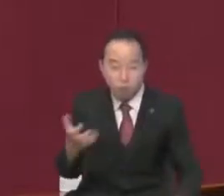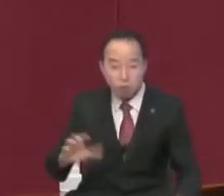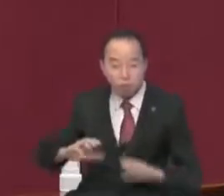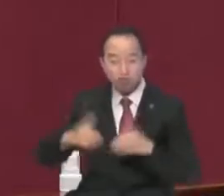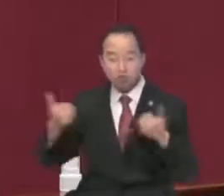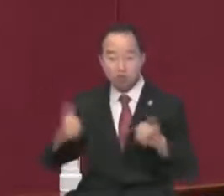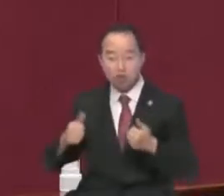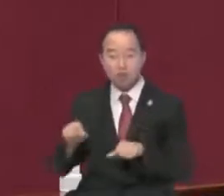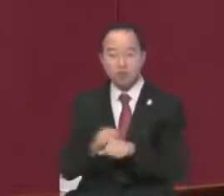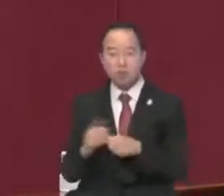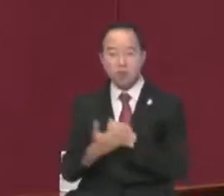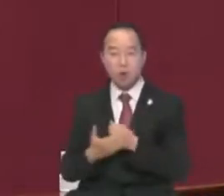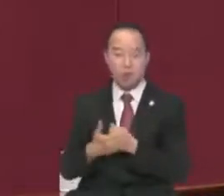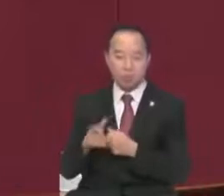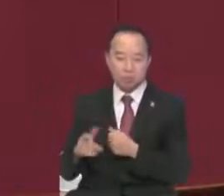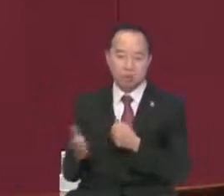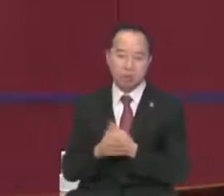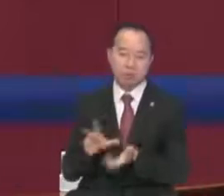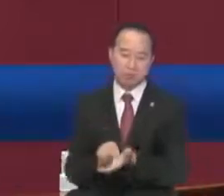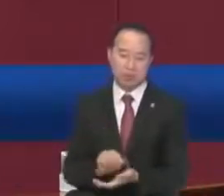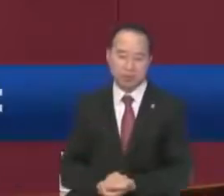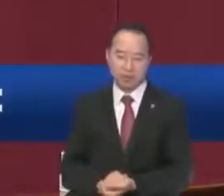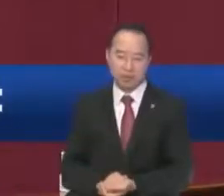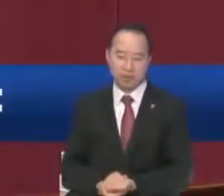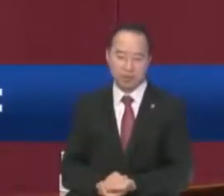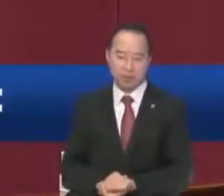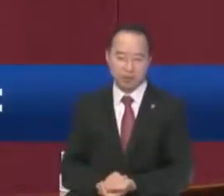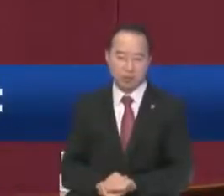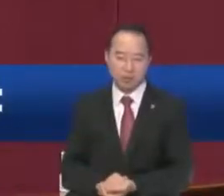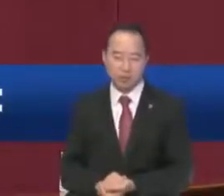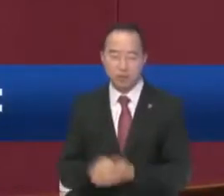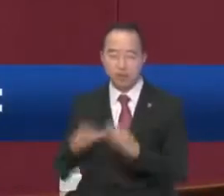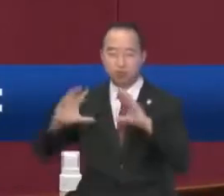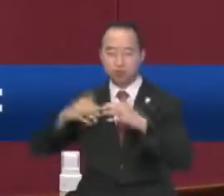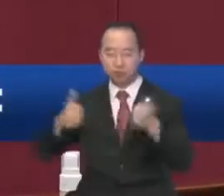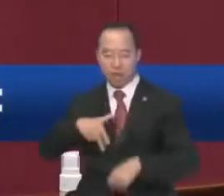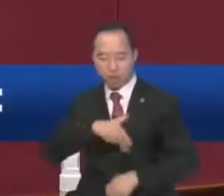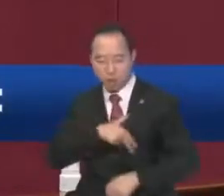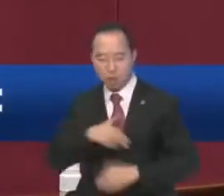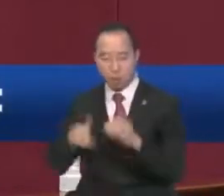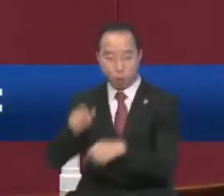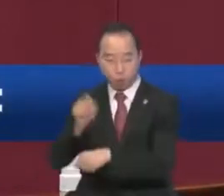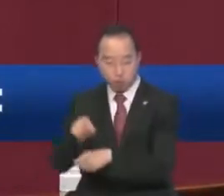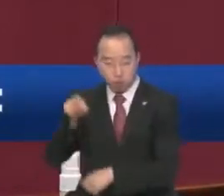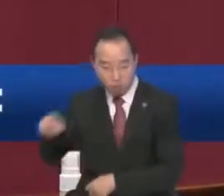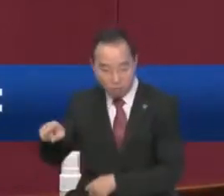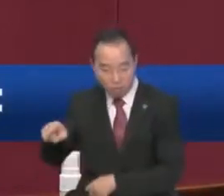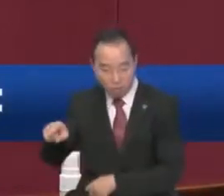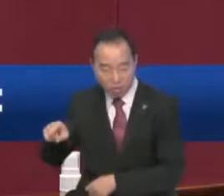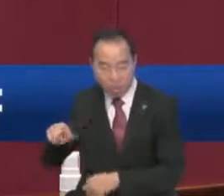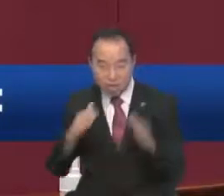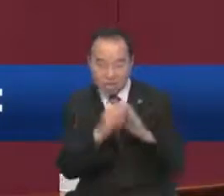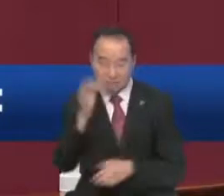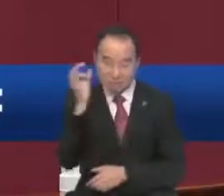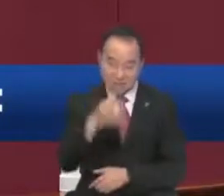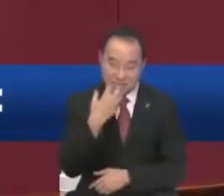국회의원들과 공무원들은 부동산 투기에서 손 떼야 합니다. 특권과 반칙 내려놓아야 합니다. 불법이